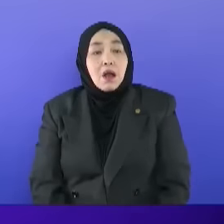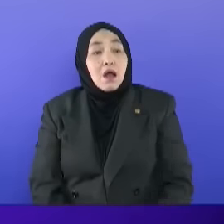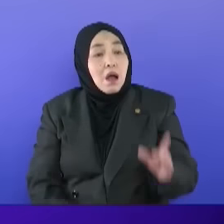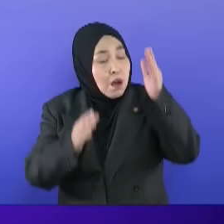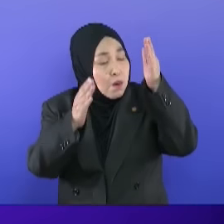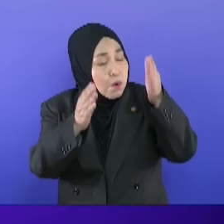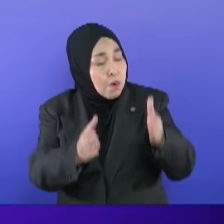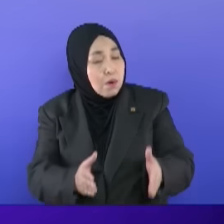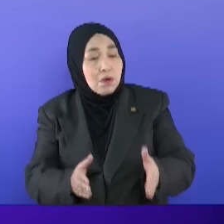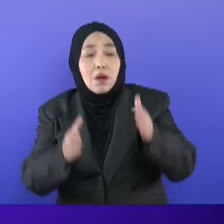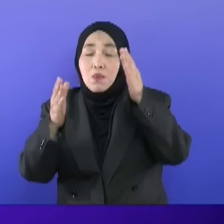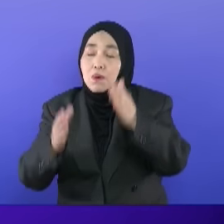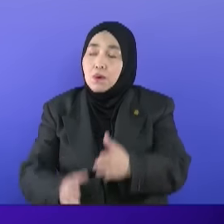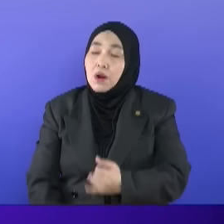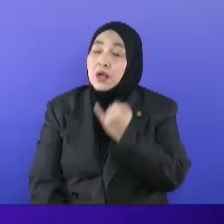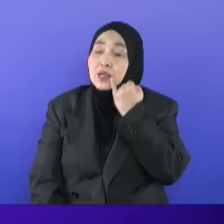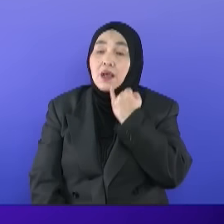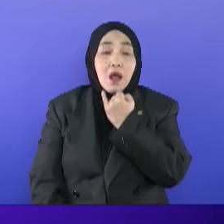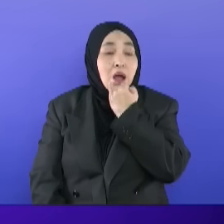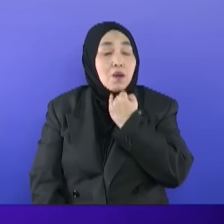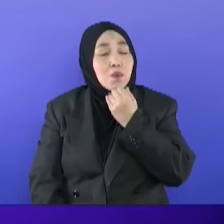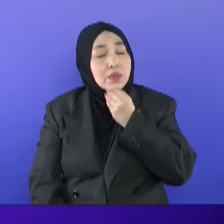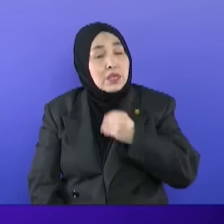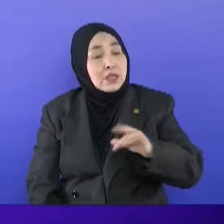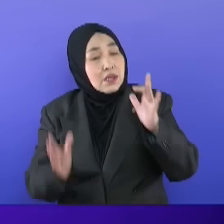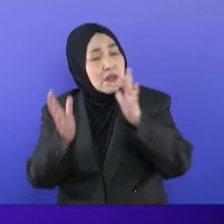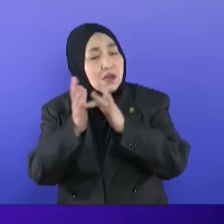Walan tardhakal